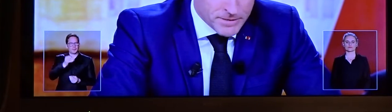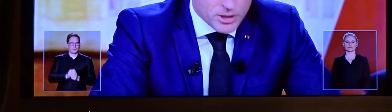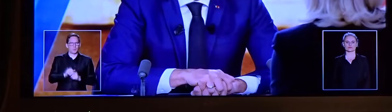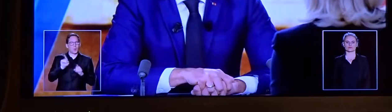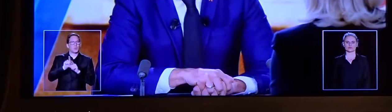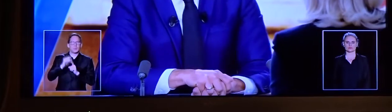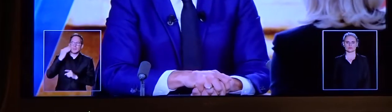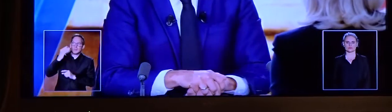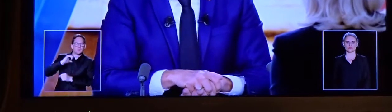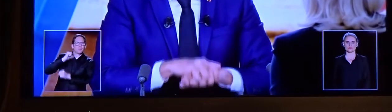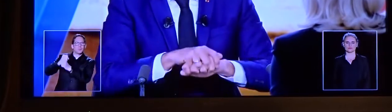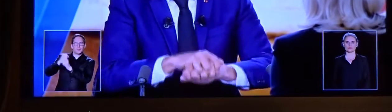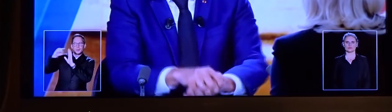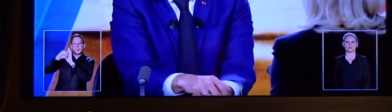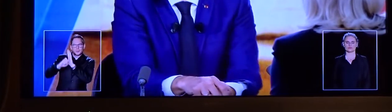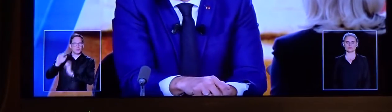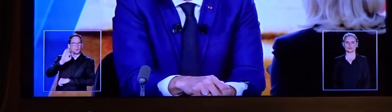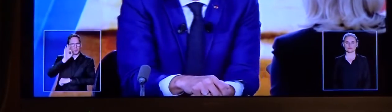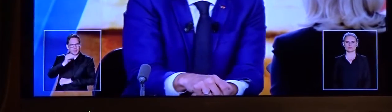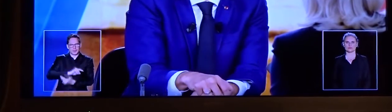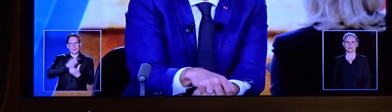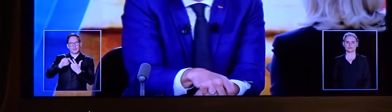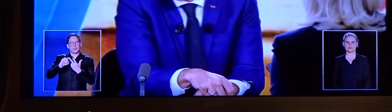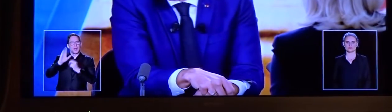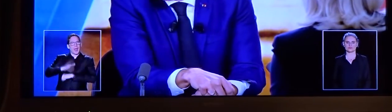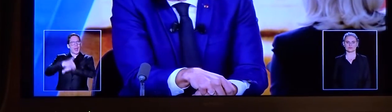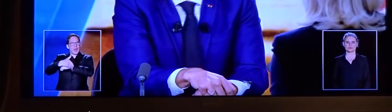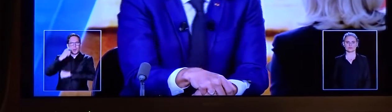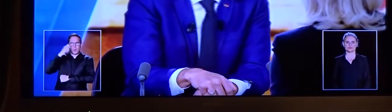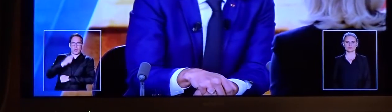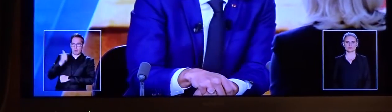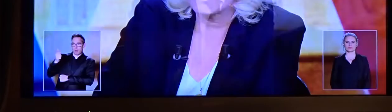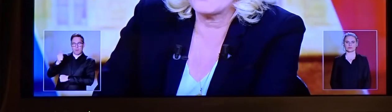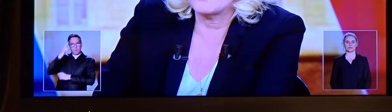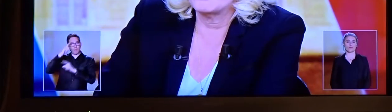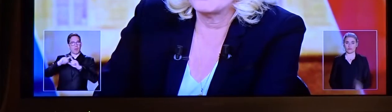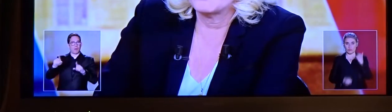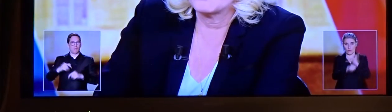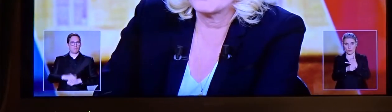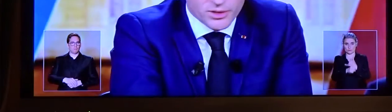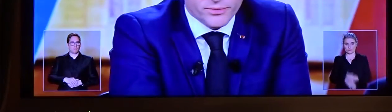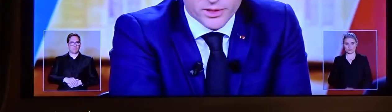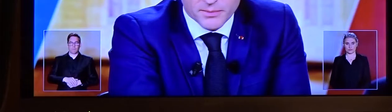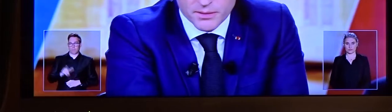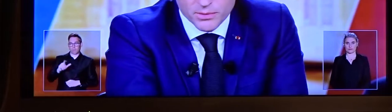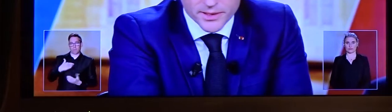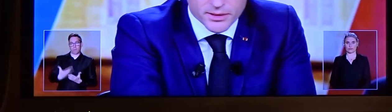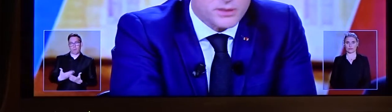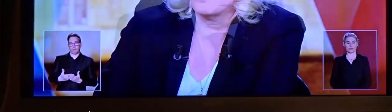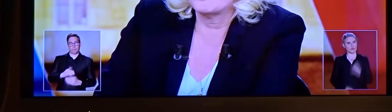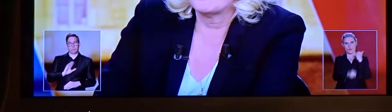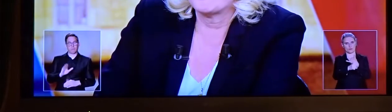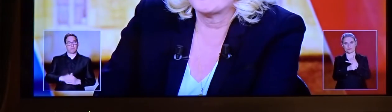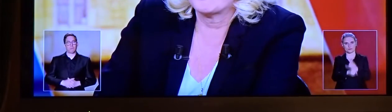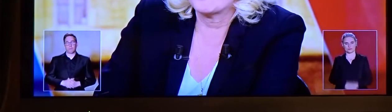paquet, comme de l'aide à l'Ukraine d'ailleurs, à laquelle vous êtes aussi opposé, l'aide financière. C'est faux. Non, c'est un fait, Madame Le Pen.